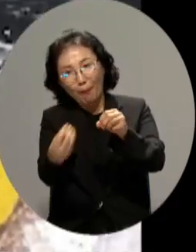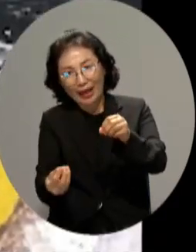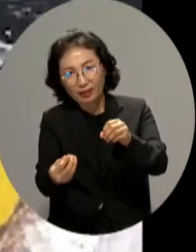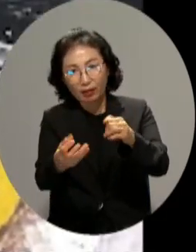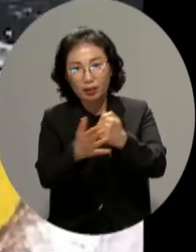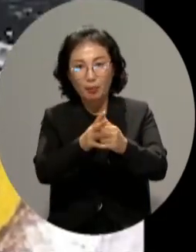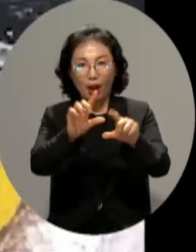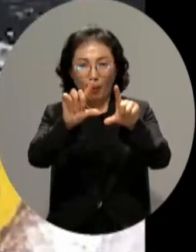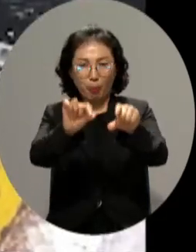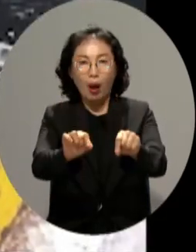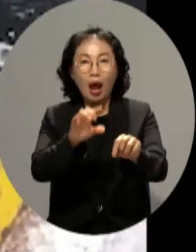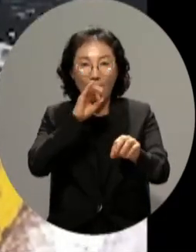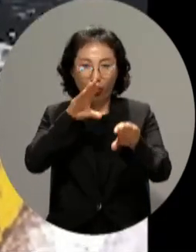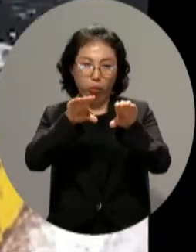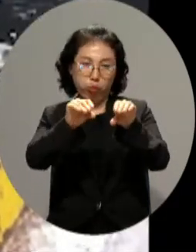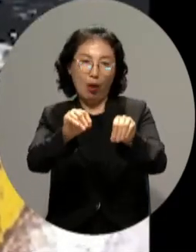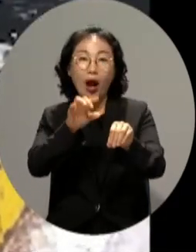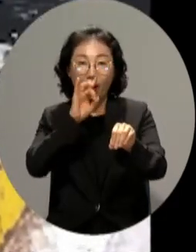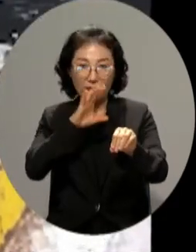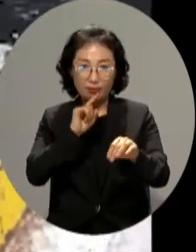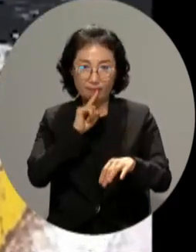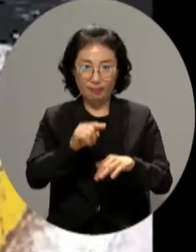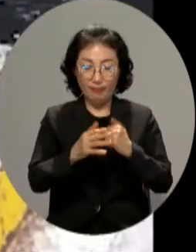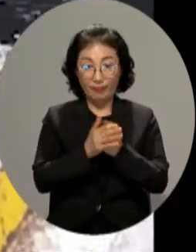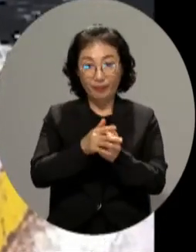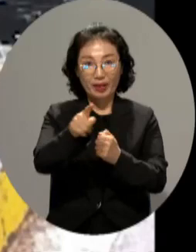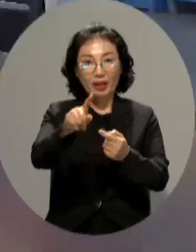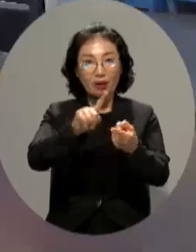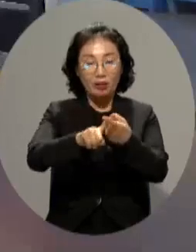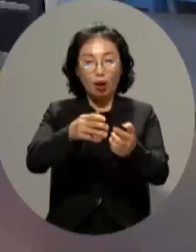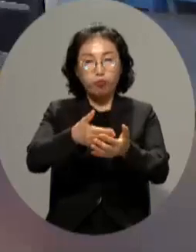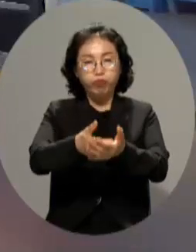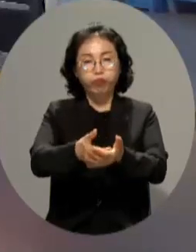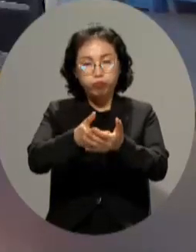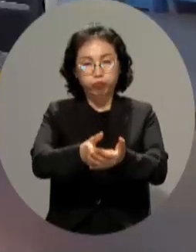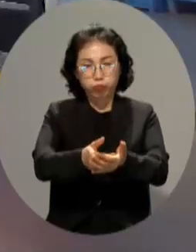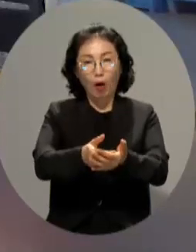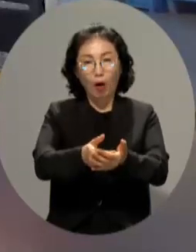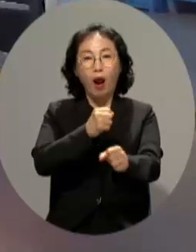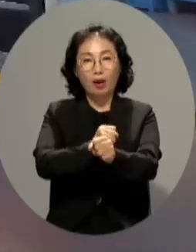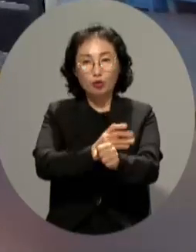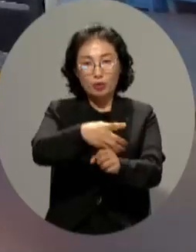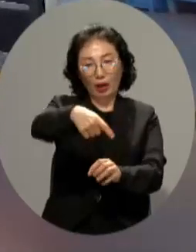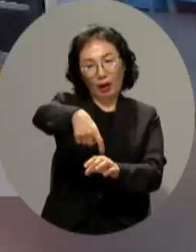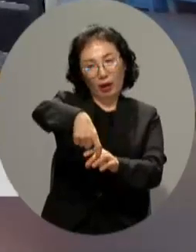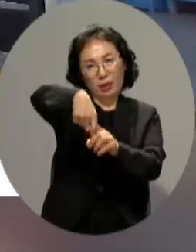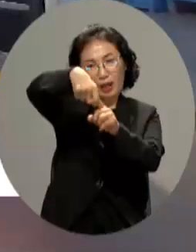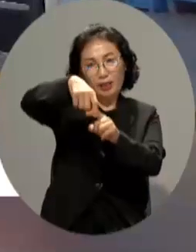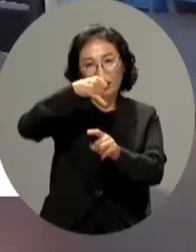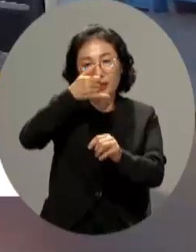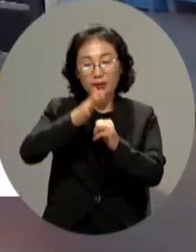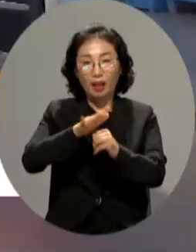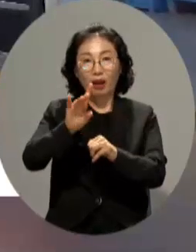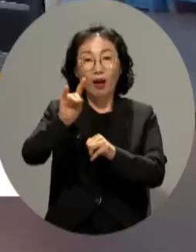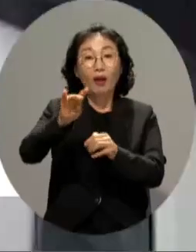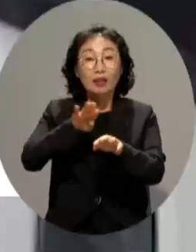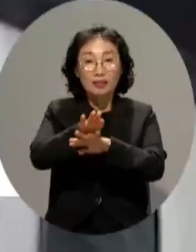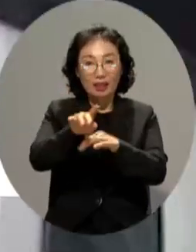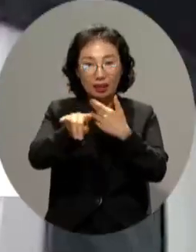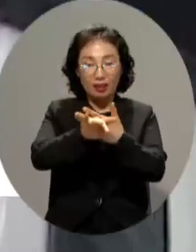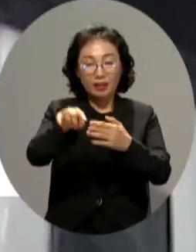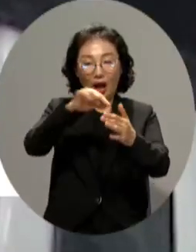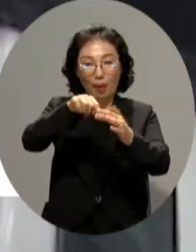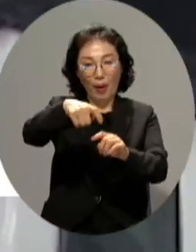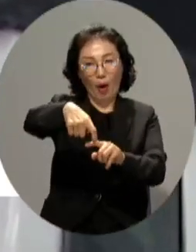되지 않았던 것으로 파악됐습니다. 또 현장에 중량물을 고정할 수 있는 크레인이 있었지만 현대차 측은 여기에 차량